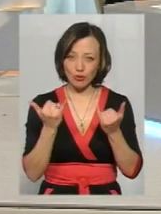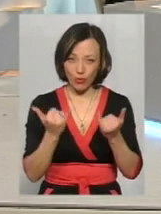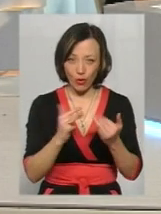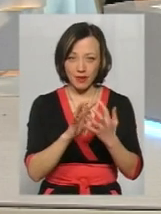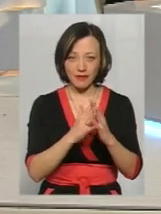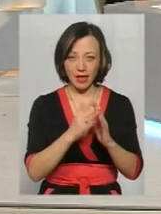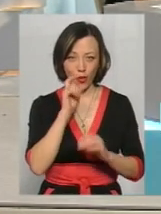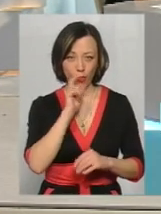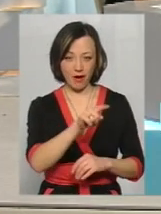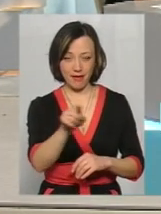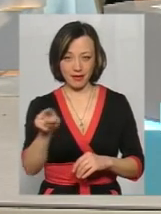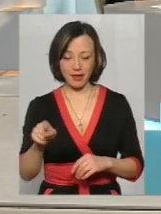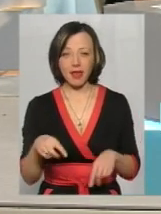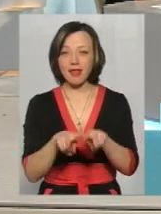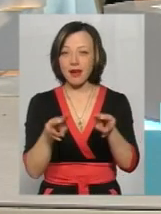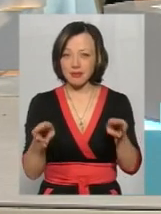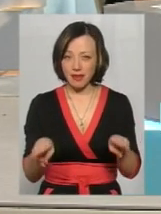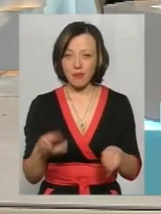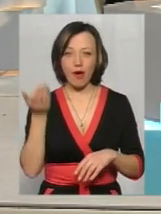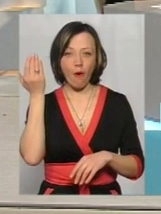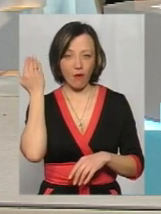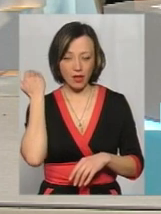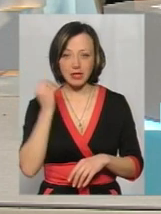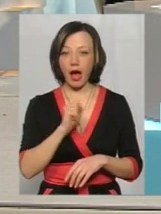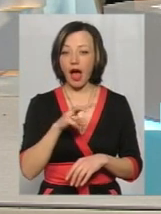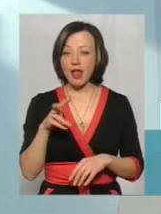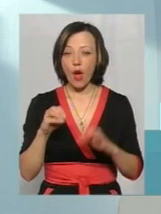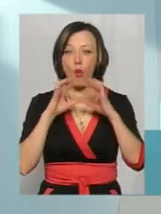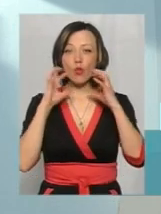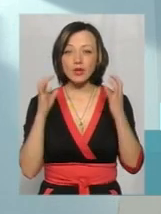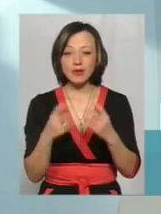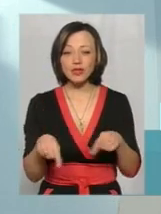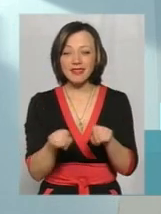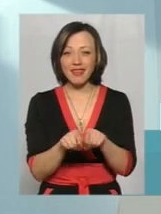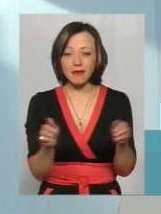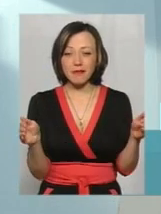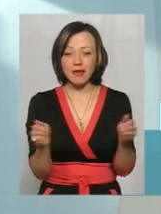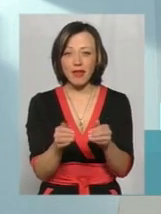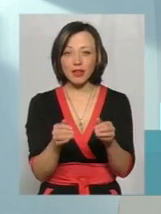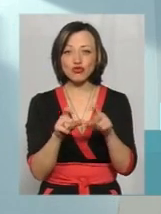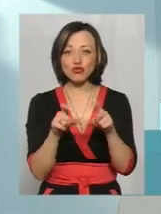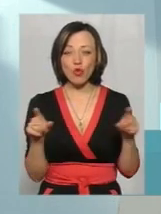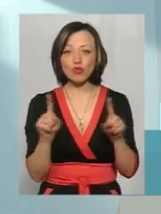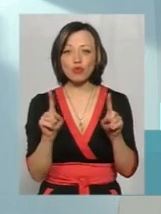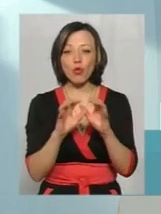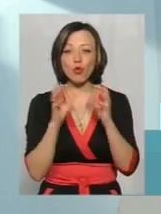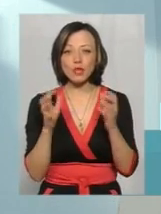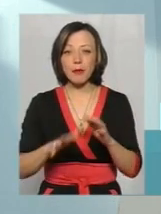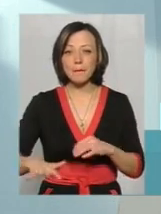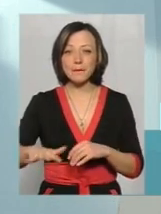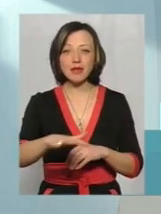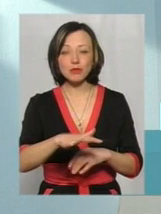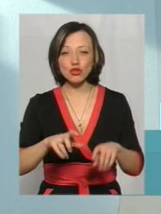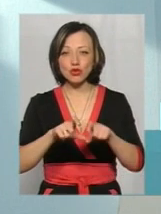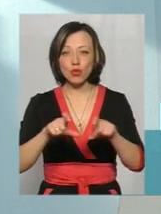українських селах, так само, як і народжувалися колись. Але утримуючи отакі школи ради того, щоб утримати приміщення